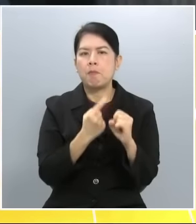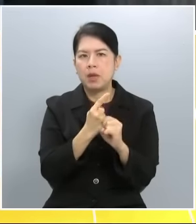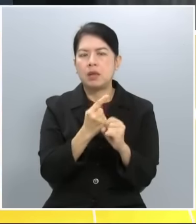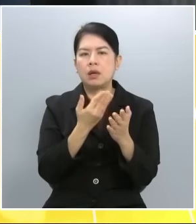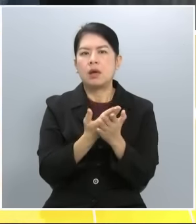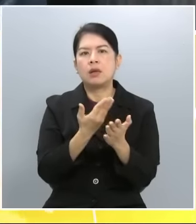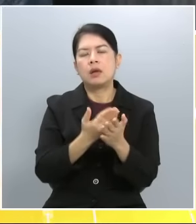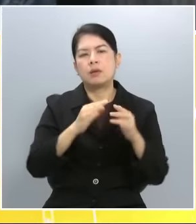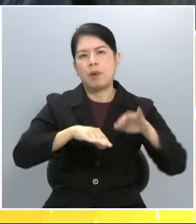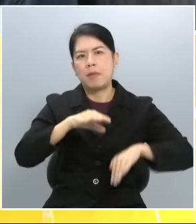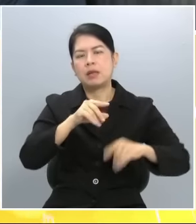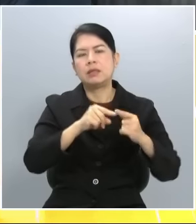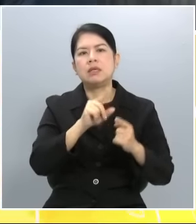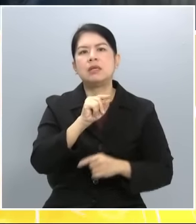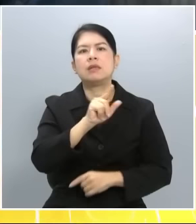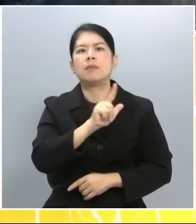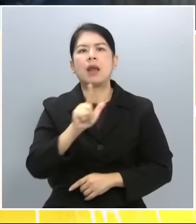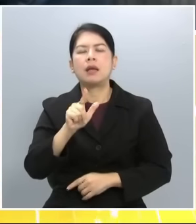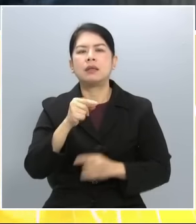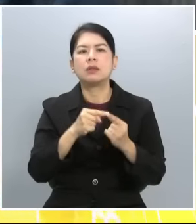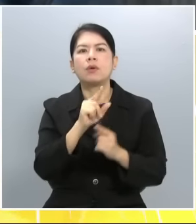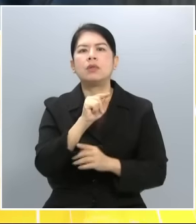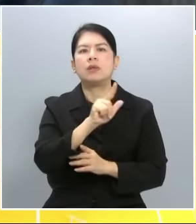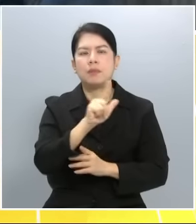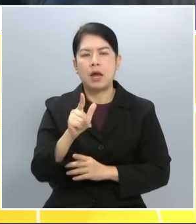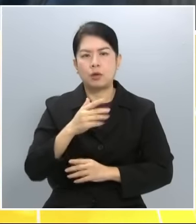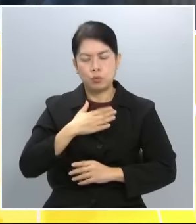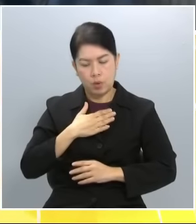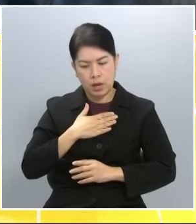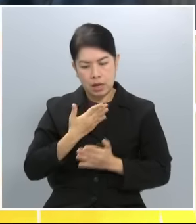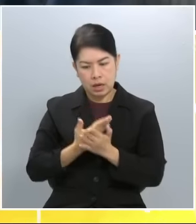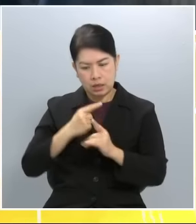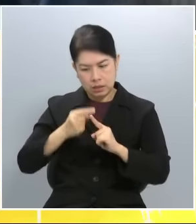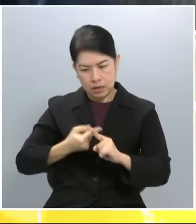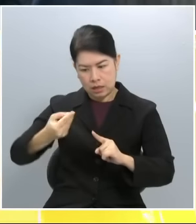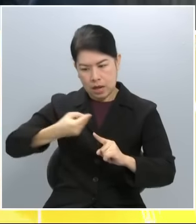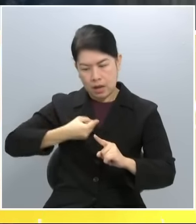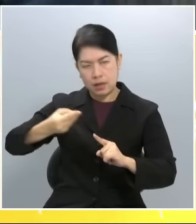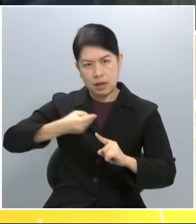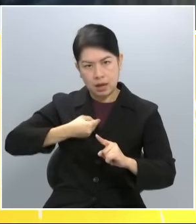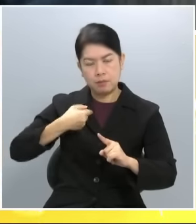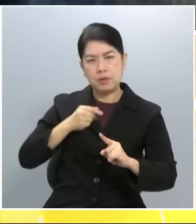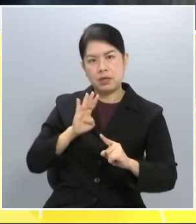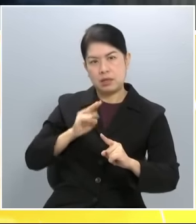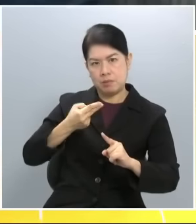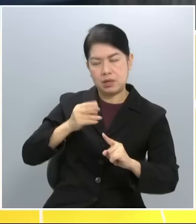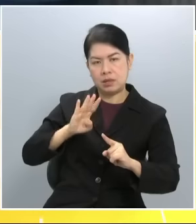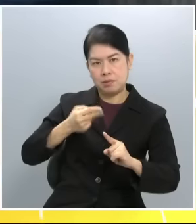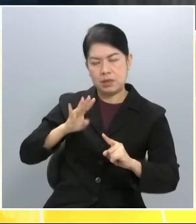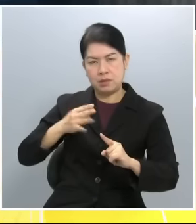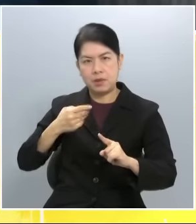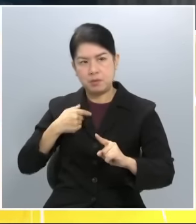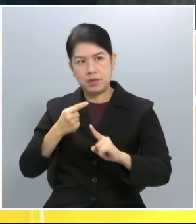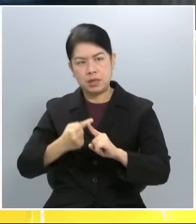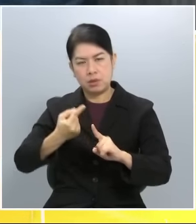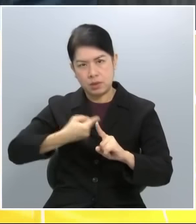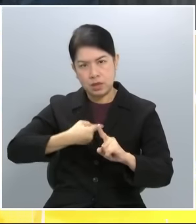มาณ20ล้านบาท ค่ะ ตัวเองได้เงินเดือน 40,000 เข้าใจว่ามีค่าใช้จ่ายแต่มันน่าจะมี